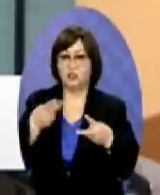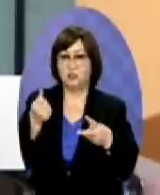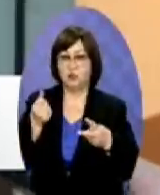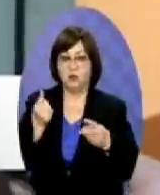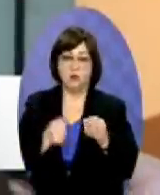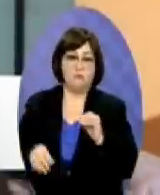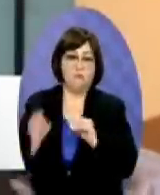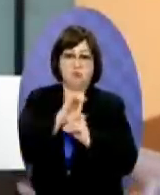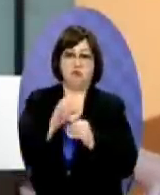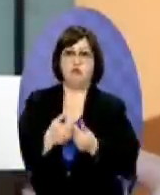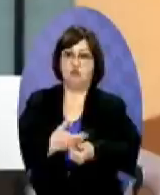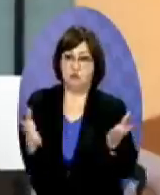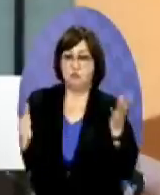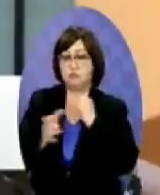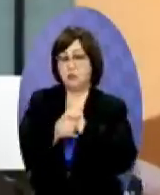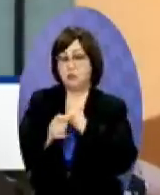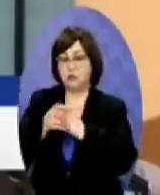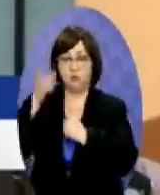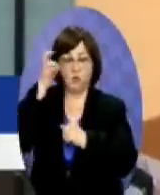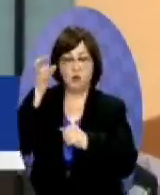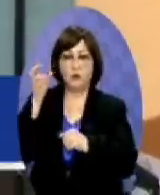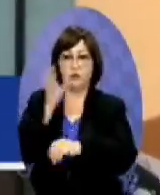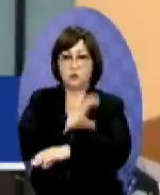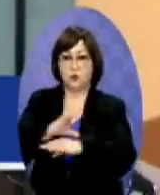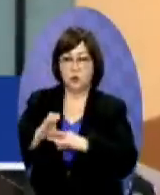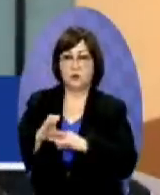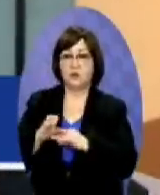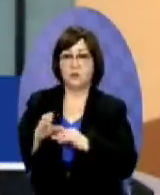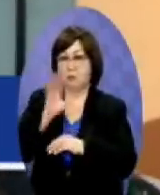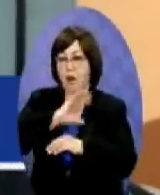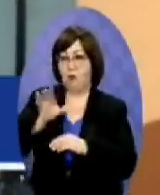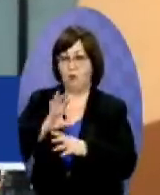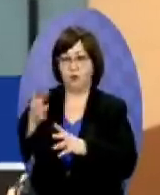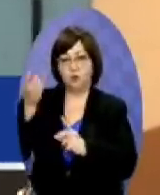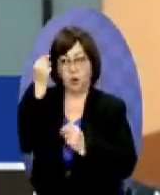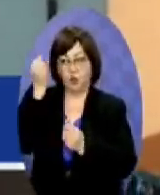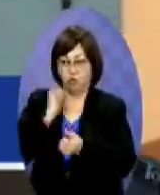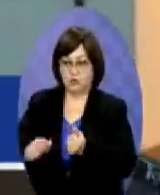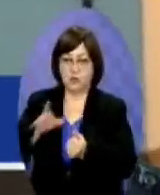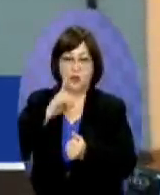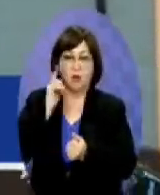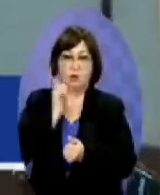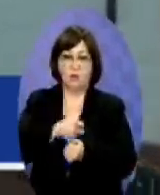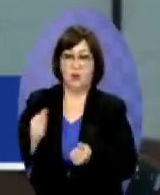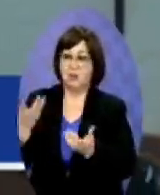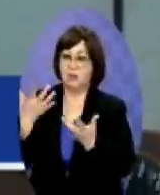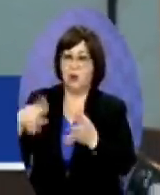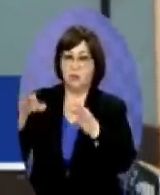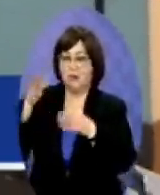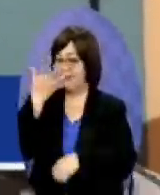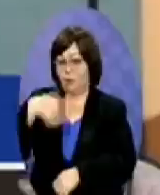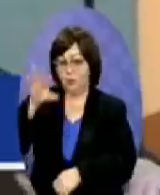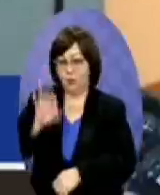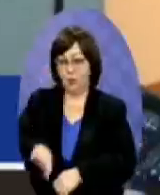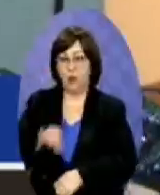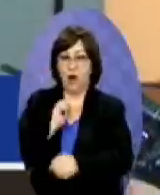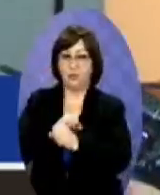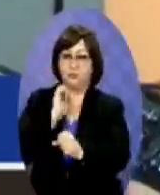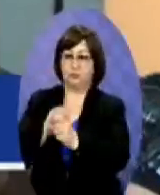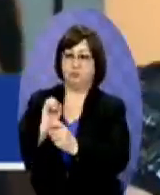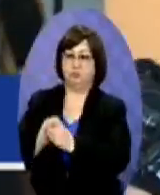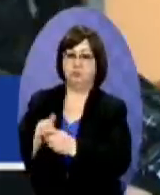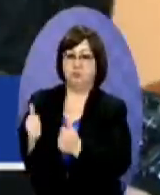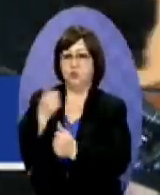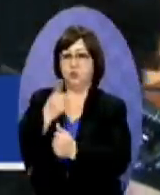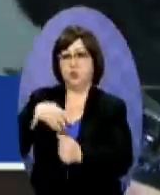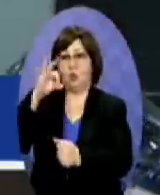Мэргэжлийн бос сургалтын байгууллагууд суралцах төгсч байгаа залуучуудын 50 гаруй хувь нь бол одоо ажлын байртай болж байгаа гэсэн судалгаа бол байгаа. 100% ажлын